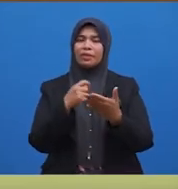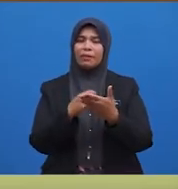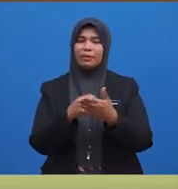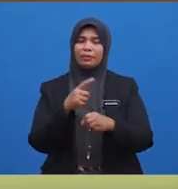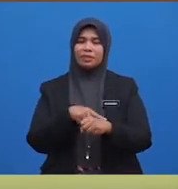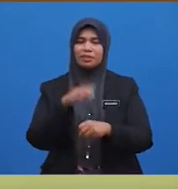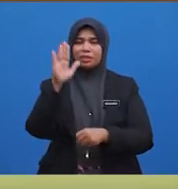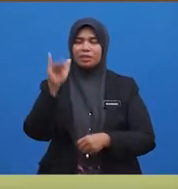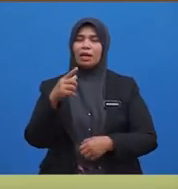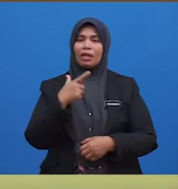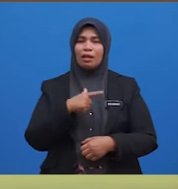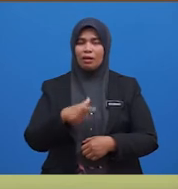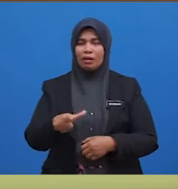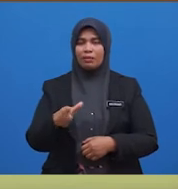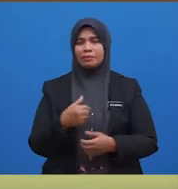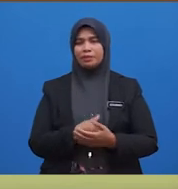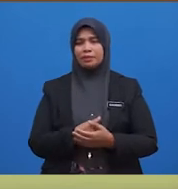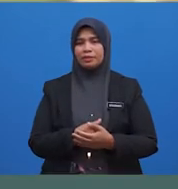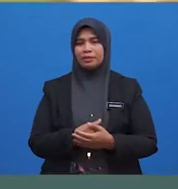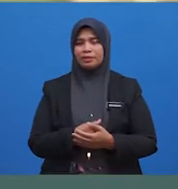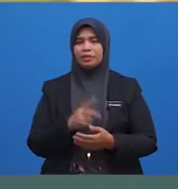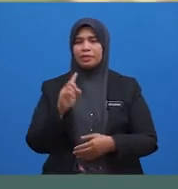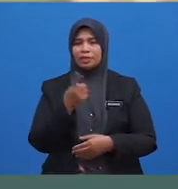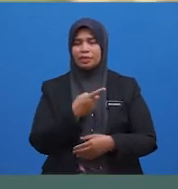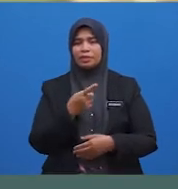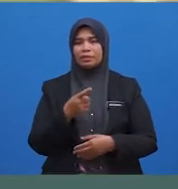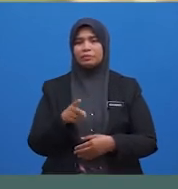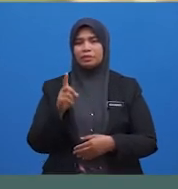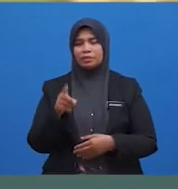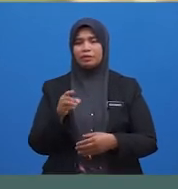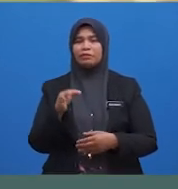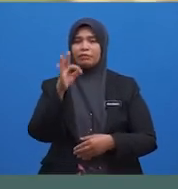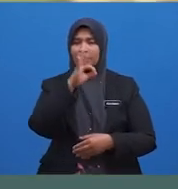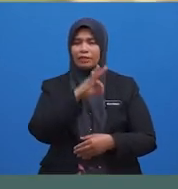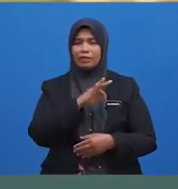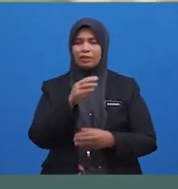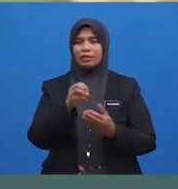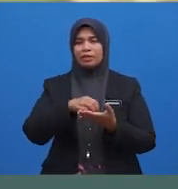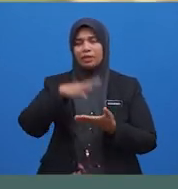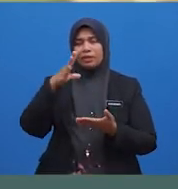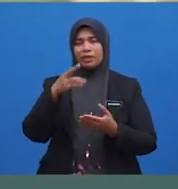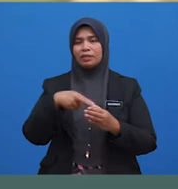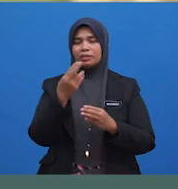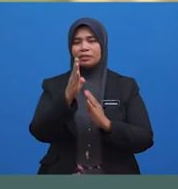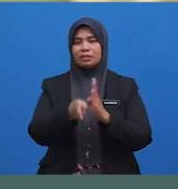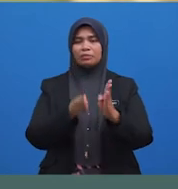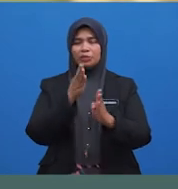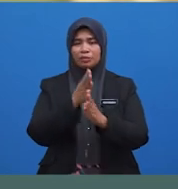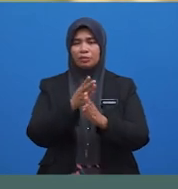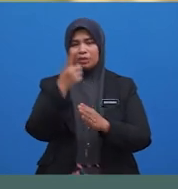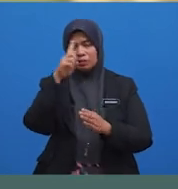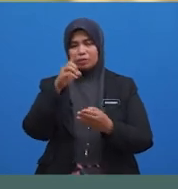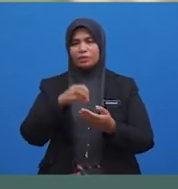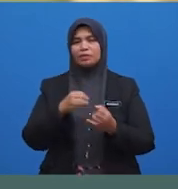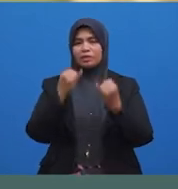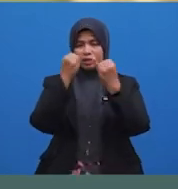sampai di sini dahulu pembelajaran kita pada hari ini. Kita seharusnya memanfaatkan kekayaan hasil bumi tersebut